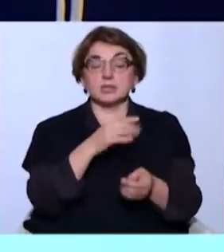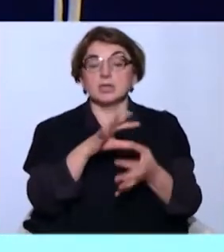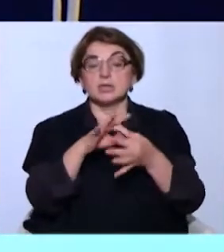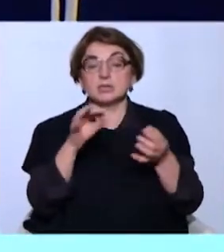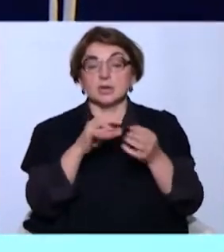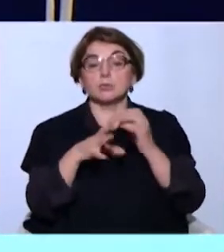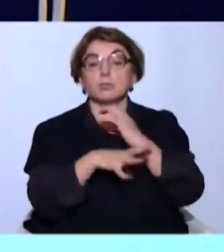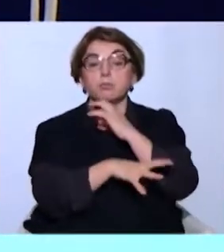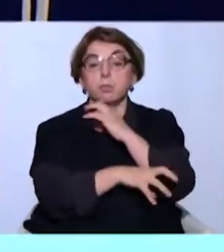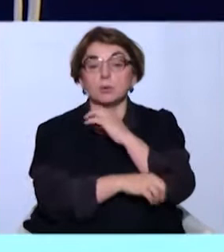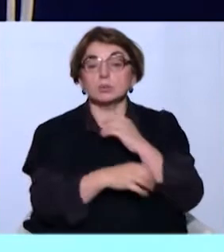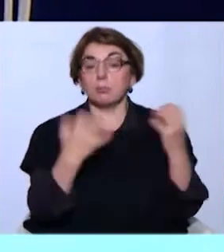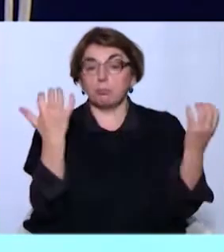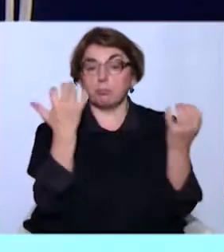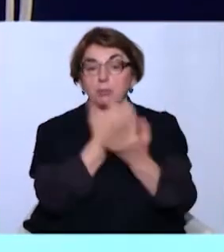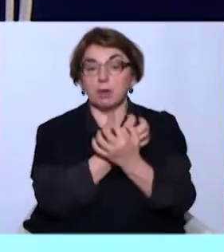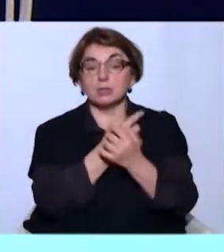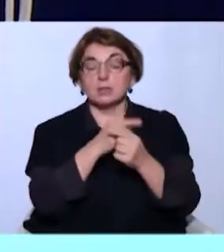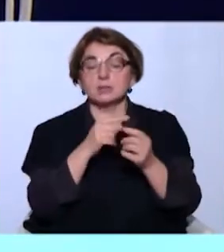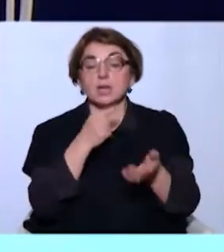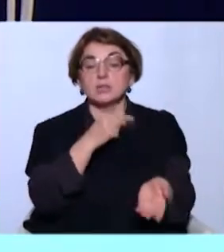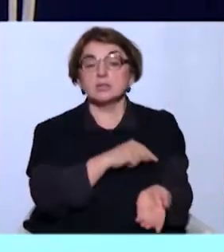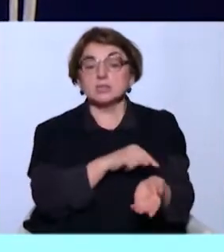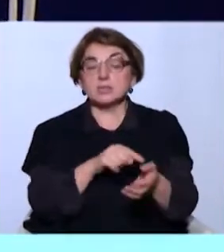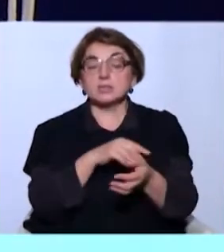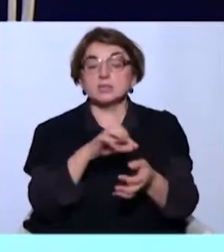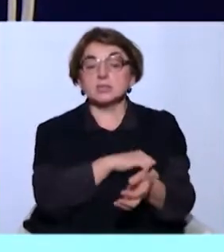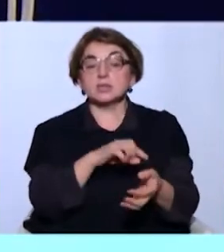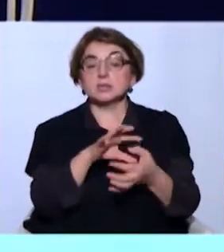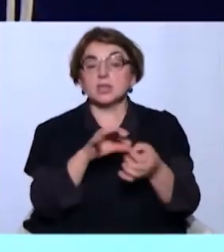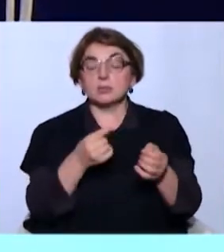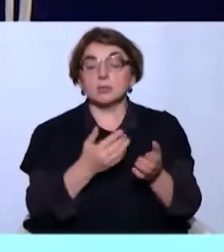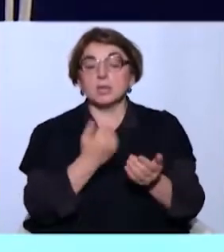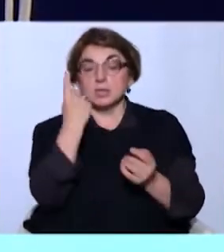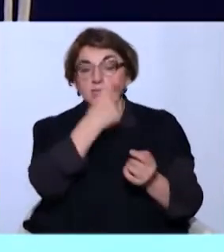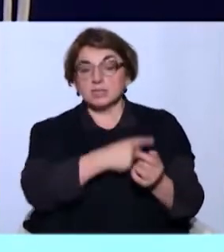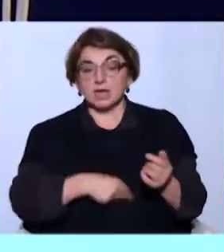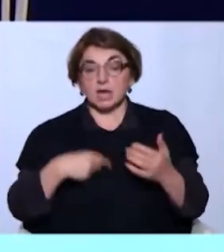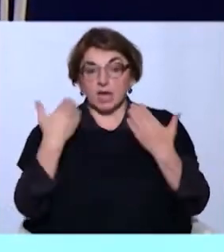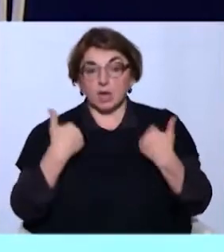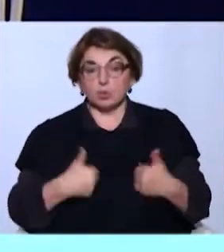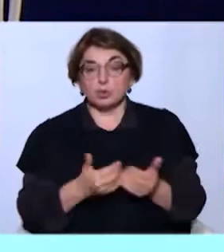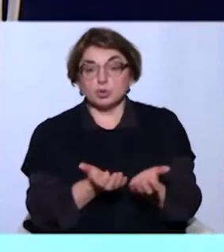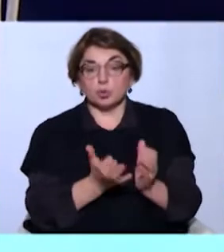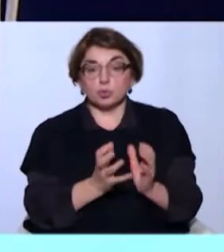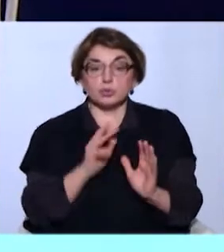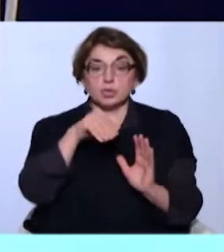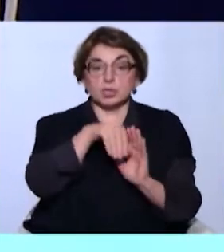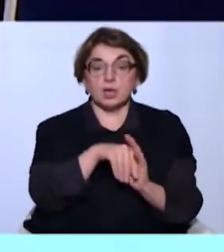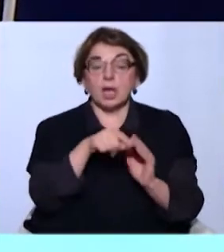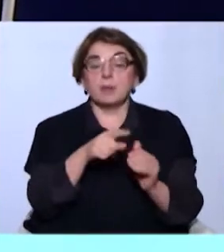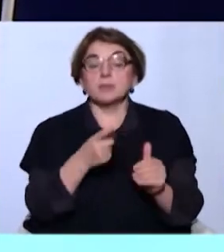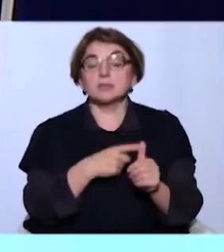რომელიც ბოლოვდება ბრმად და სისხლი სისხლძარღვებიდან სხეულის ღრუში იღვრება. სისხლის ასეთ მიმოქცევას